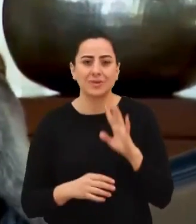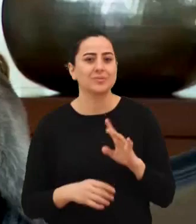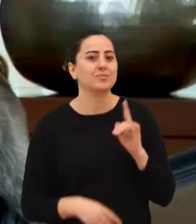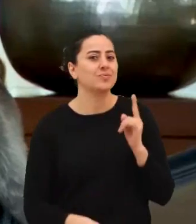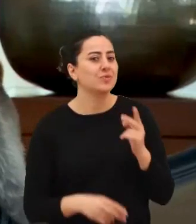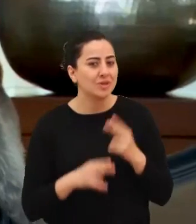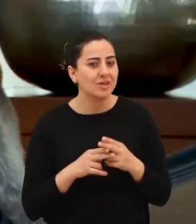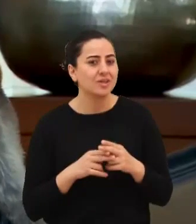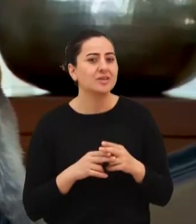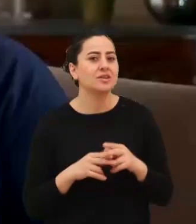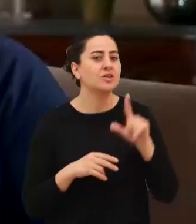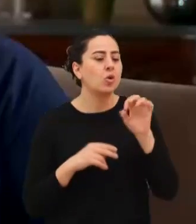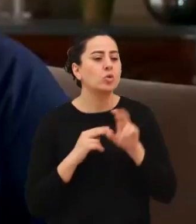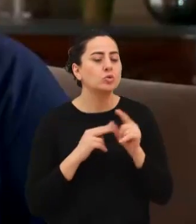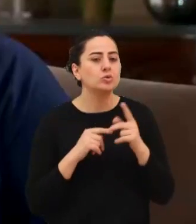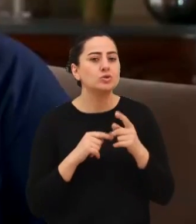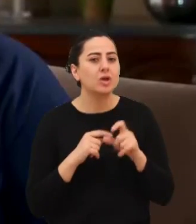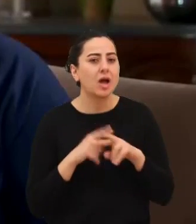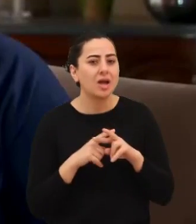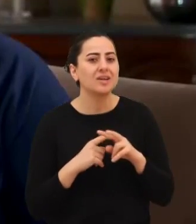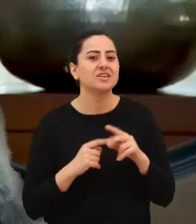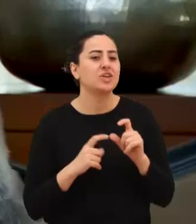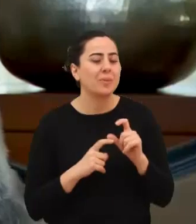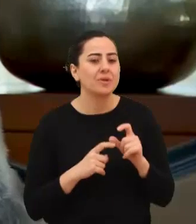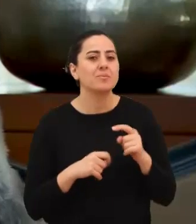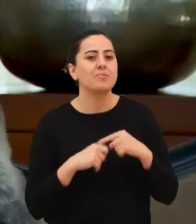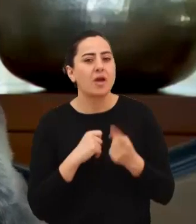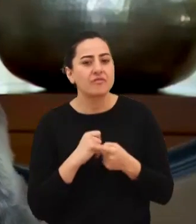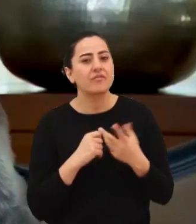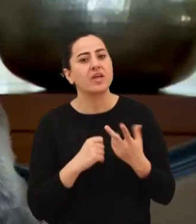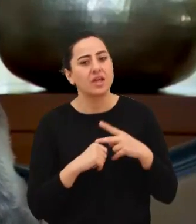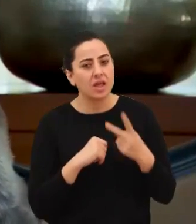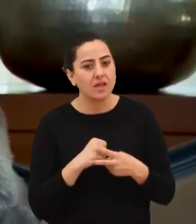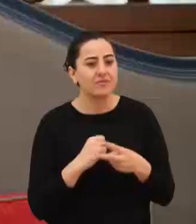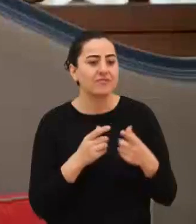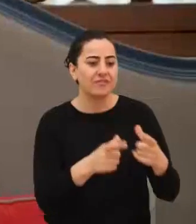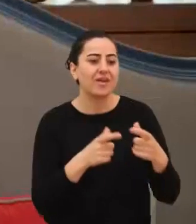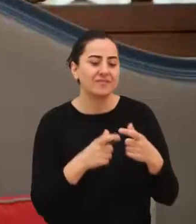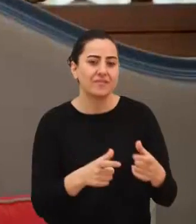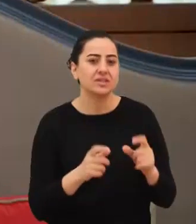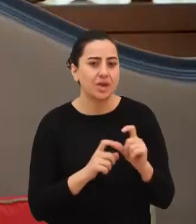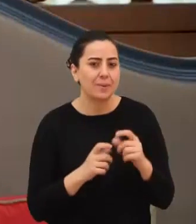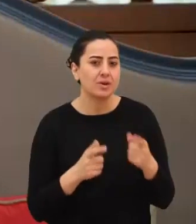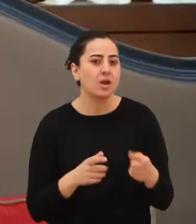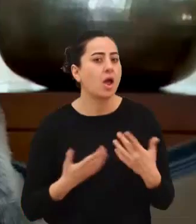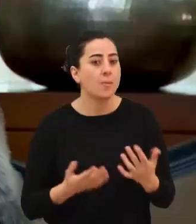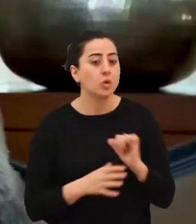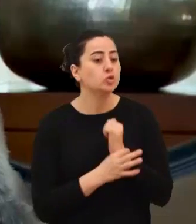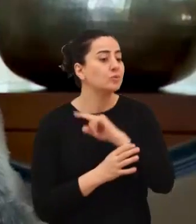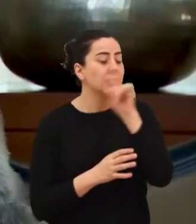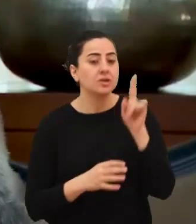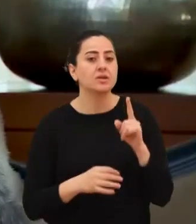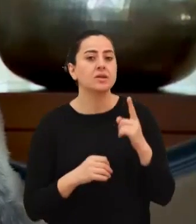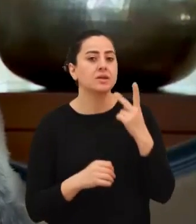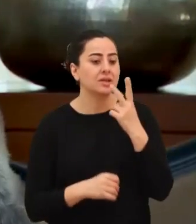üstünde. Loğusa şerbeti. Hani bir hafta bilemediniz, iki hafta ikram edilir. Oysa uzmanlar diyor ki en az